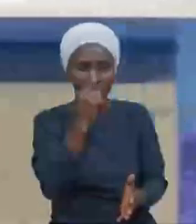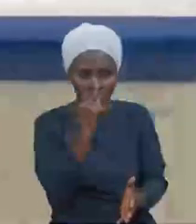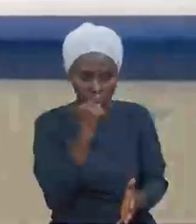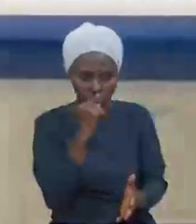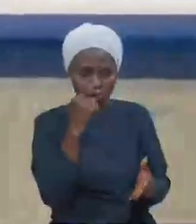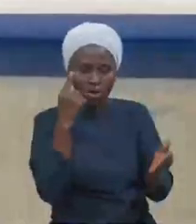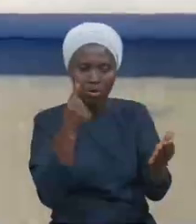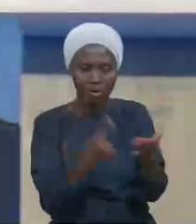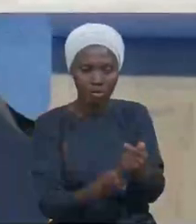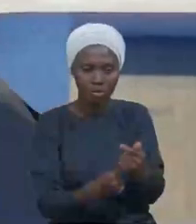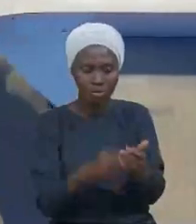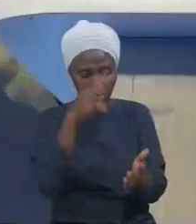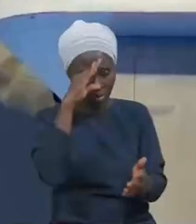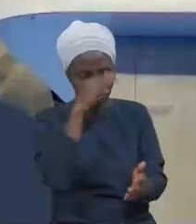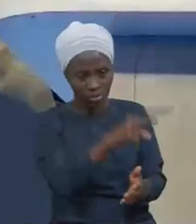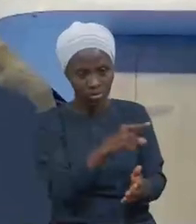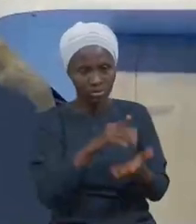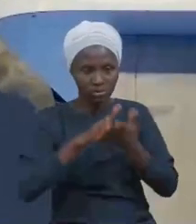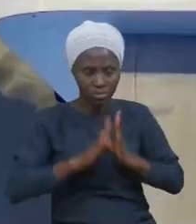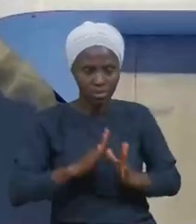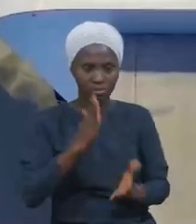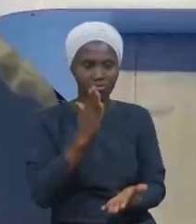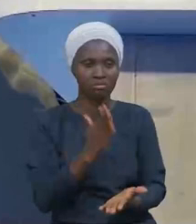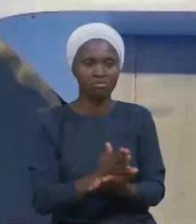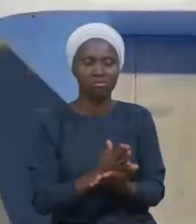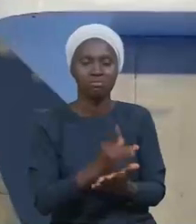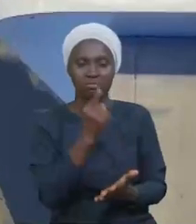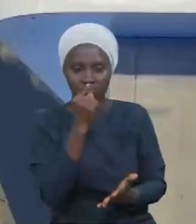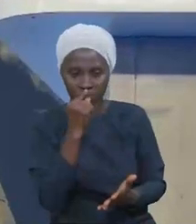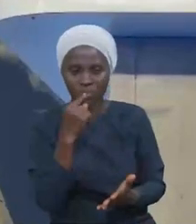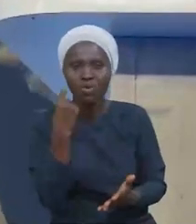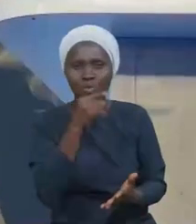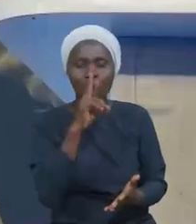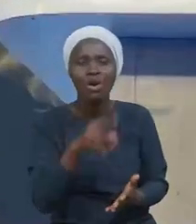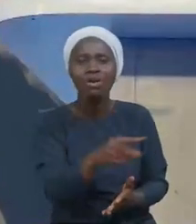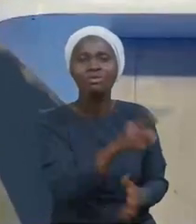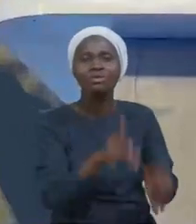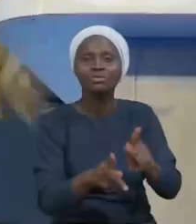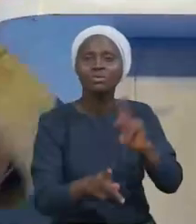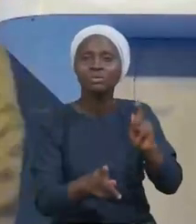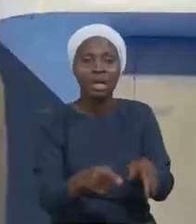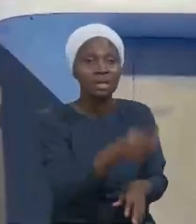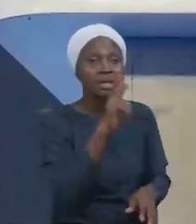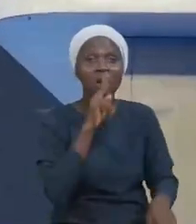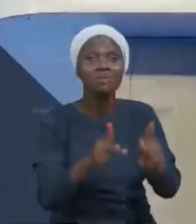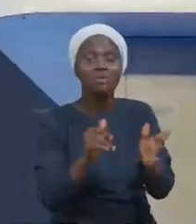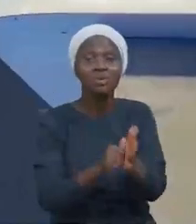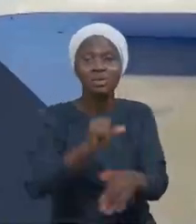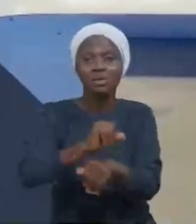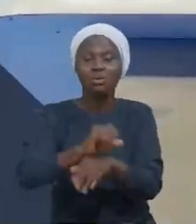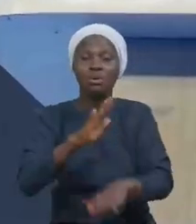Qui sont ces gens-là? Ceux-là qui marchaient sur la barre des mérites. Viens ici, tu es